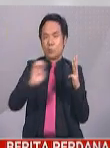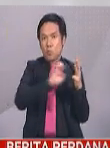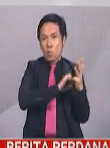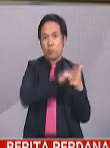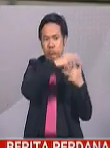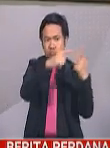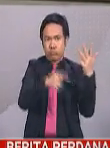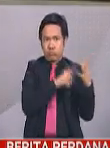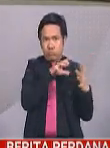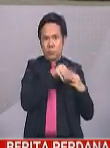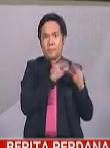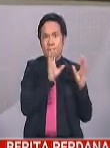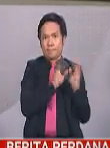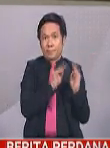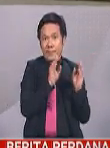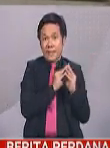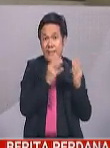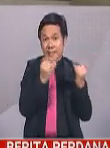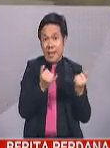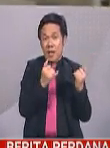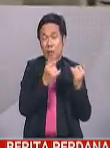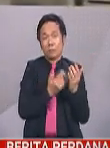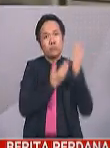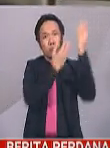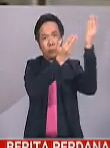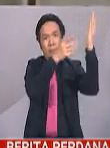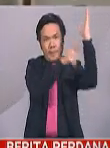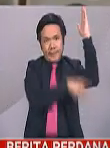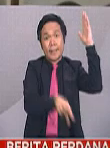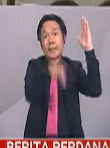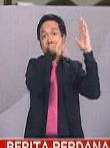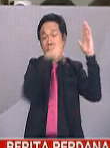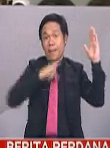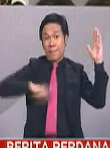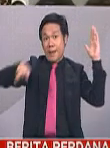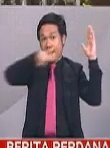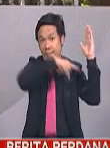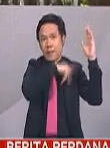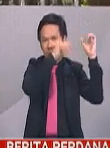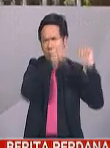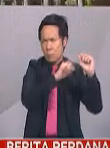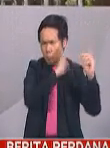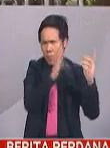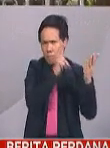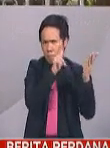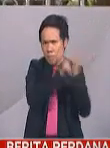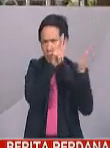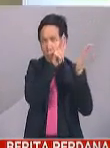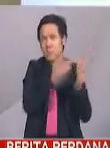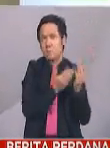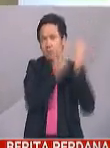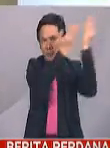kini pihaknya masih menunggu keputusan Kabinet untuk dibawa kepada Majlis Raja-Raja.